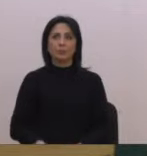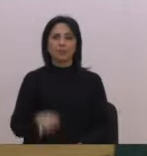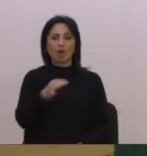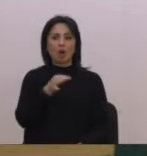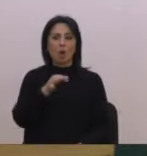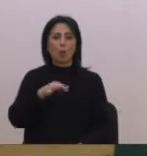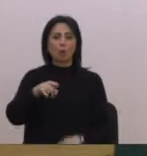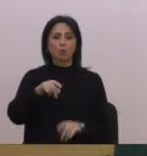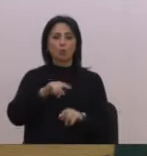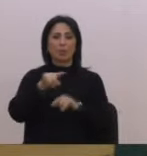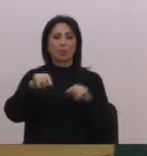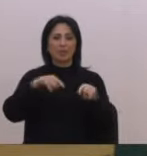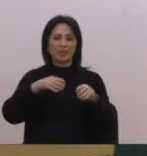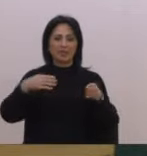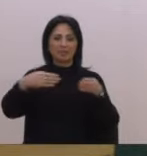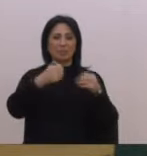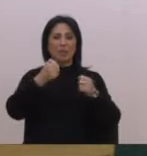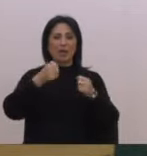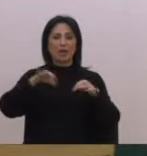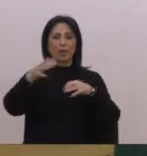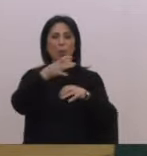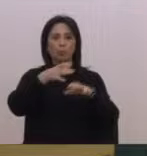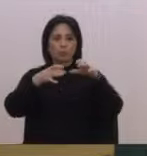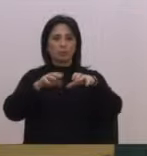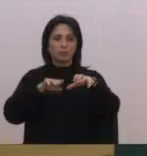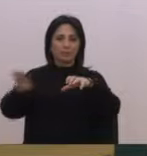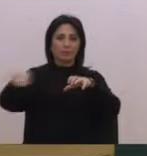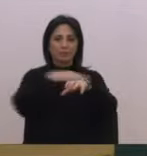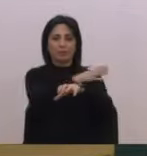კუნძულის პროექტის შემოქმედი სამწუხაროდ